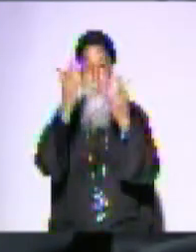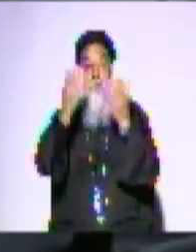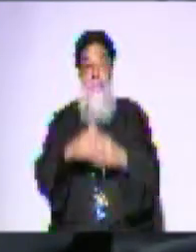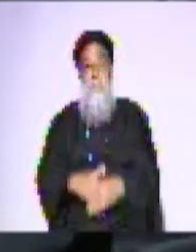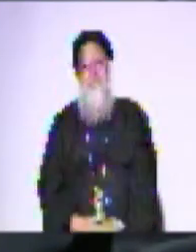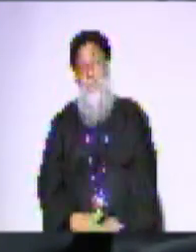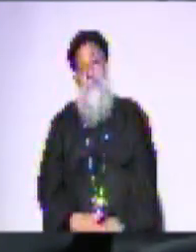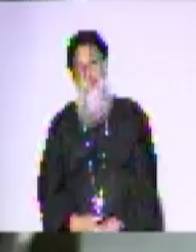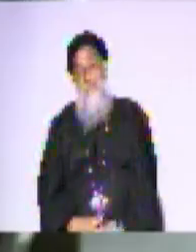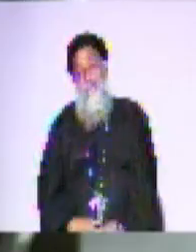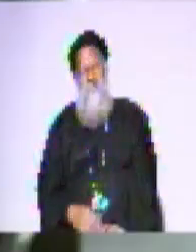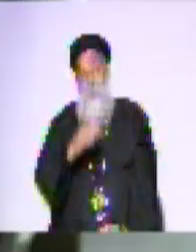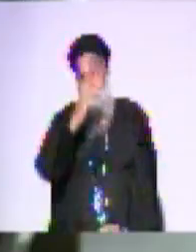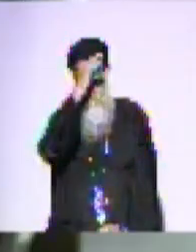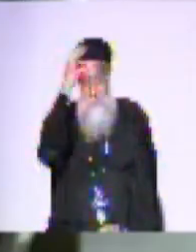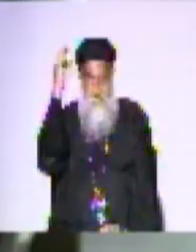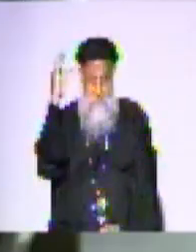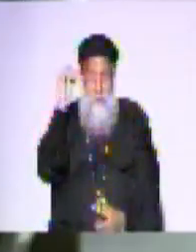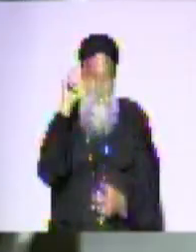يعني زي ما